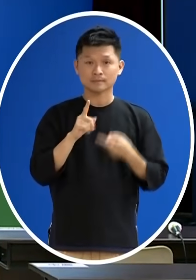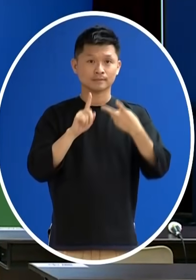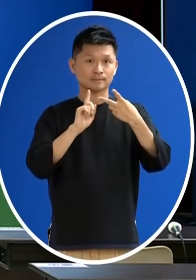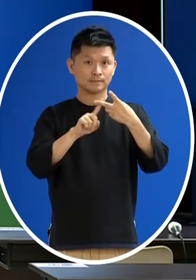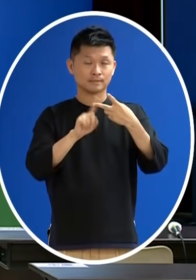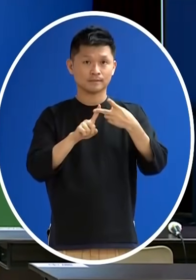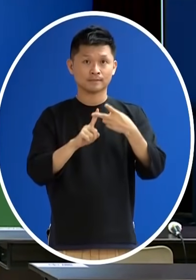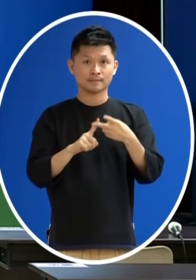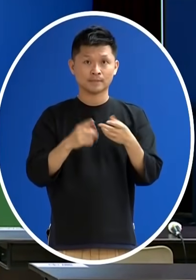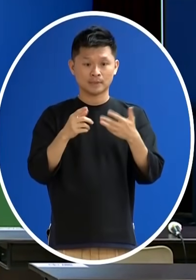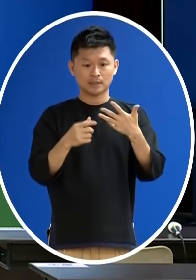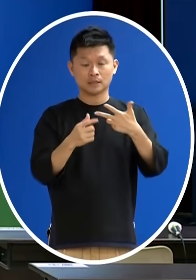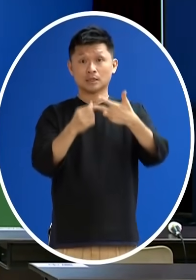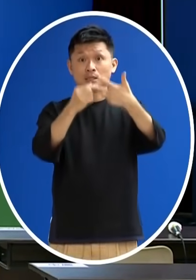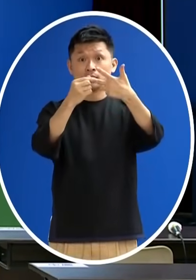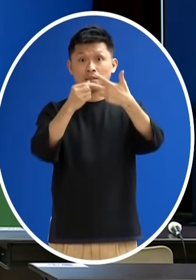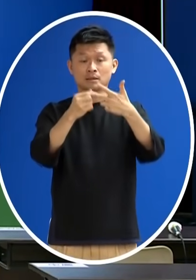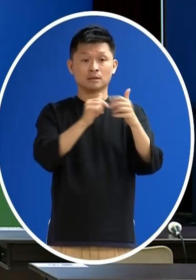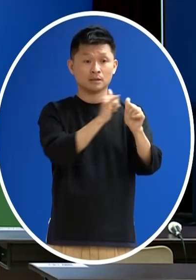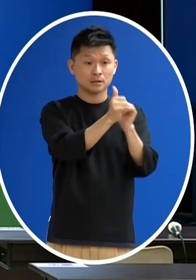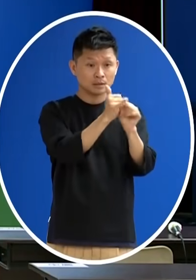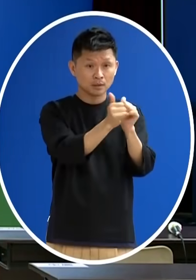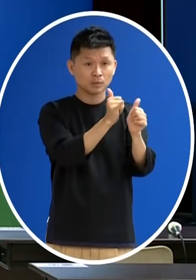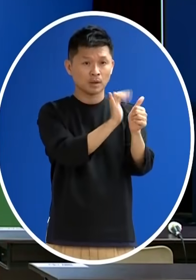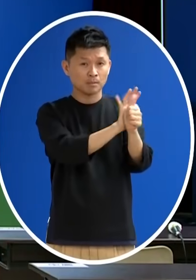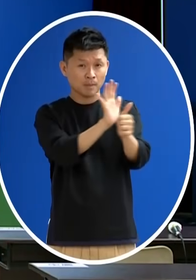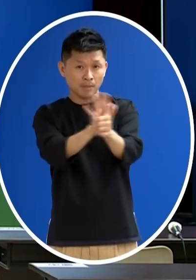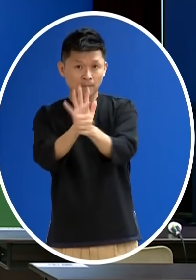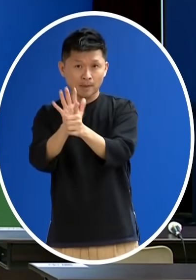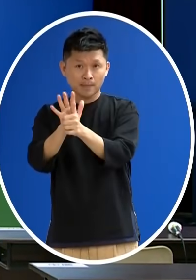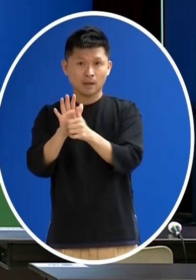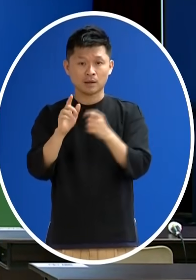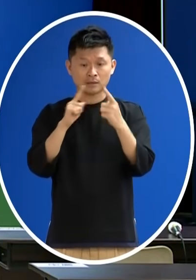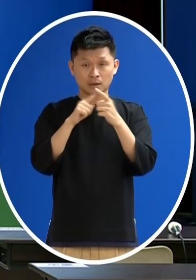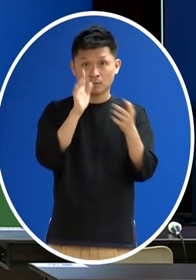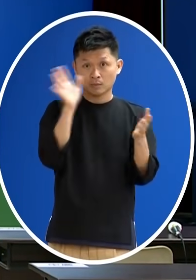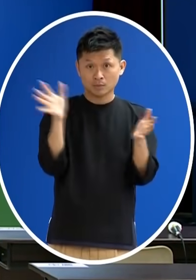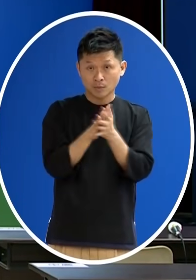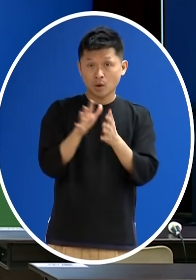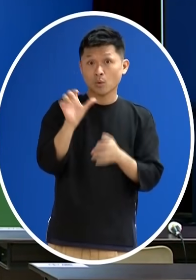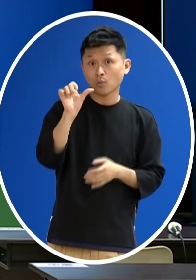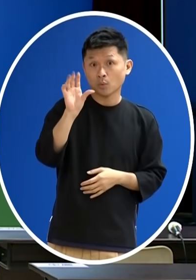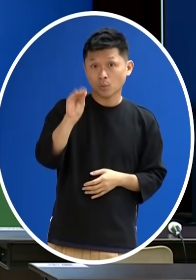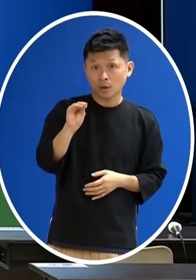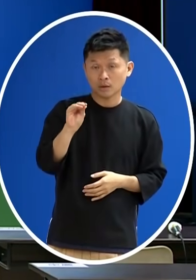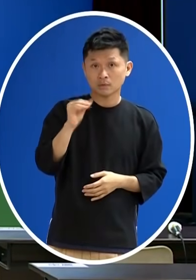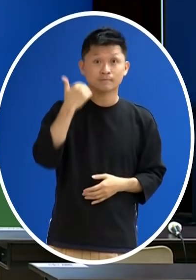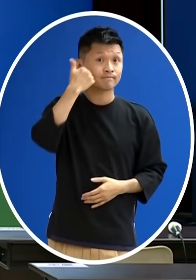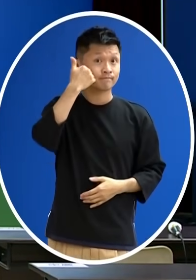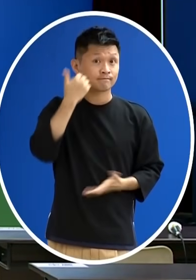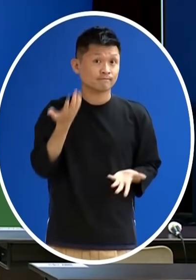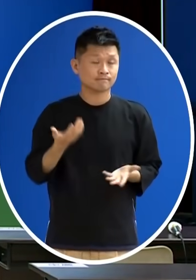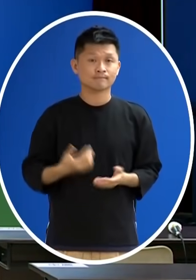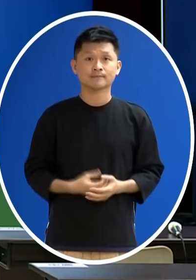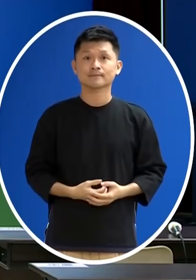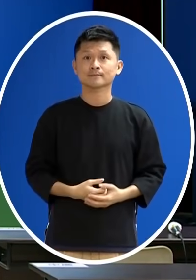七类维持社会运作的必要人员的这个50,000人，想请问是哪一些人？谢谢。